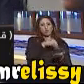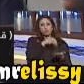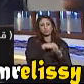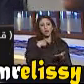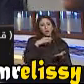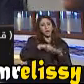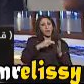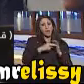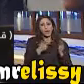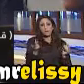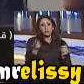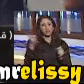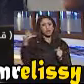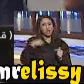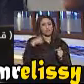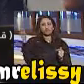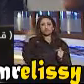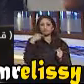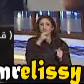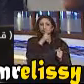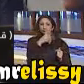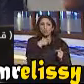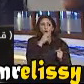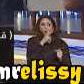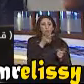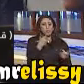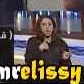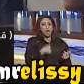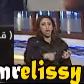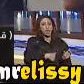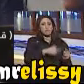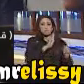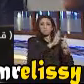يقويك يا عم حلمي، انا قلبي معاك والله، يعني انا مش عارف اقول لك ايه والله،